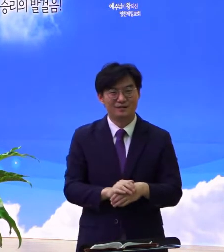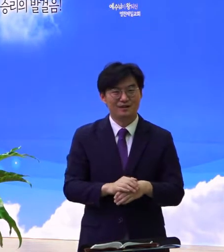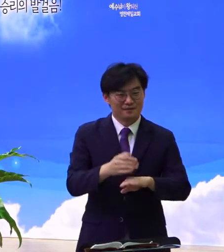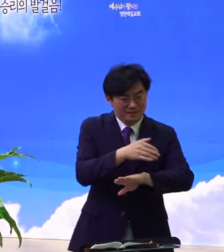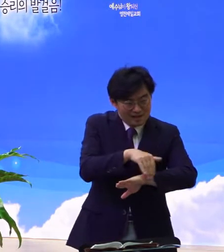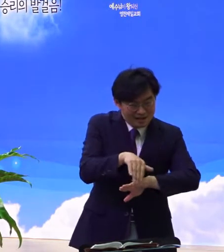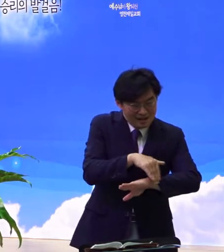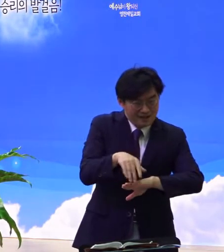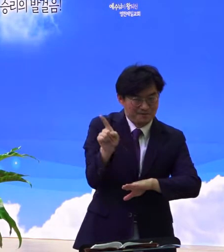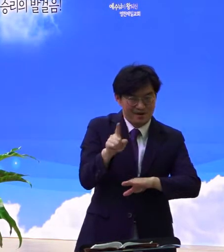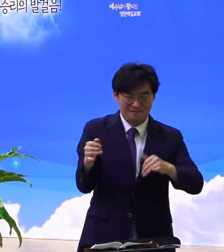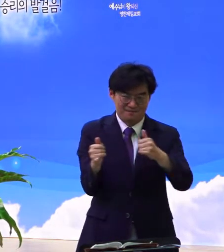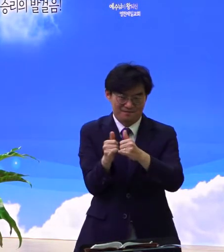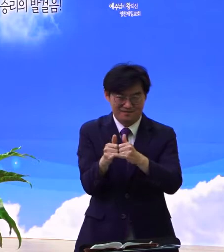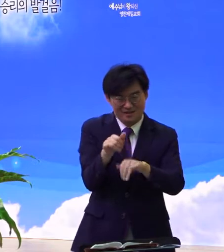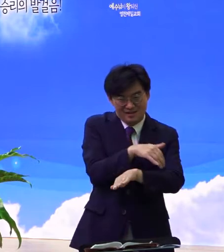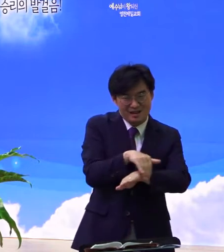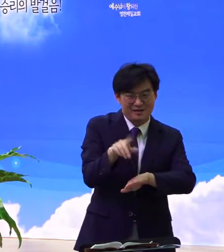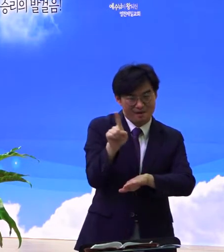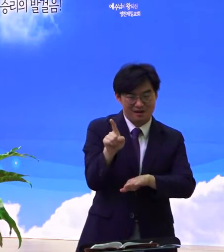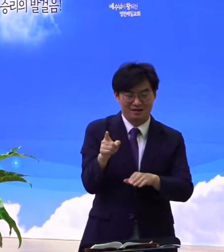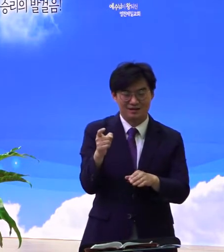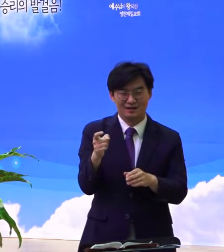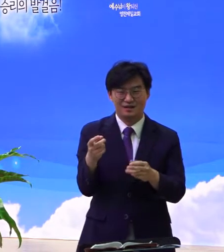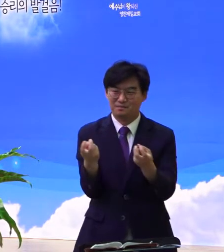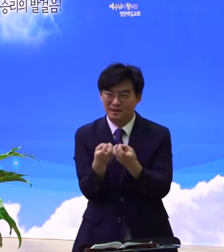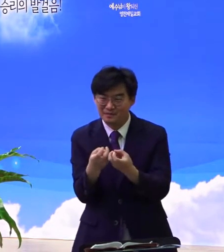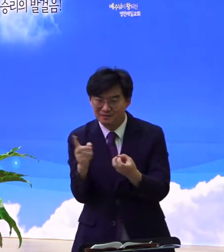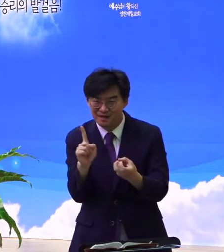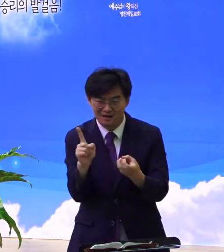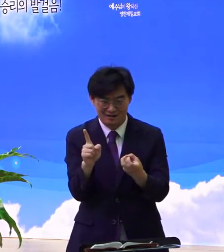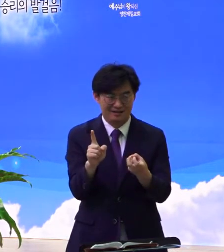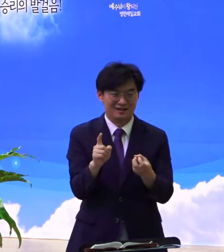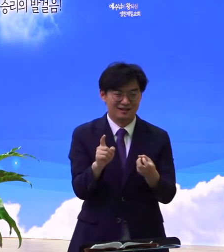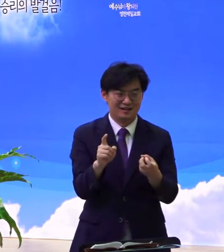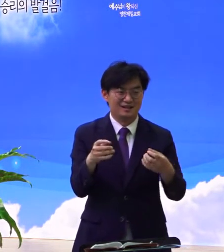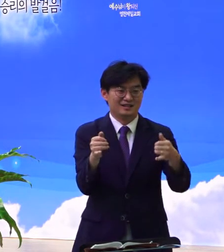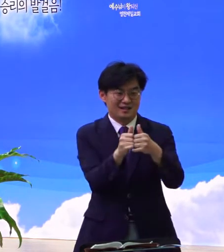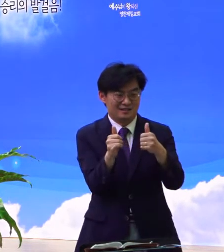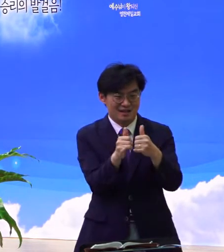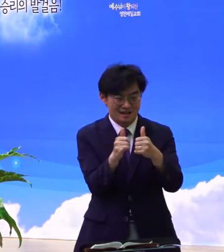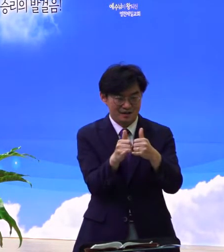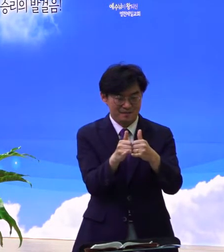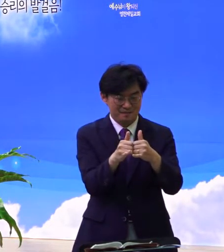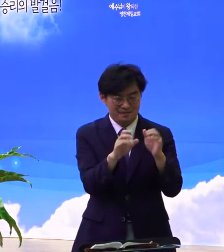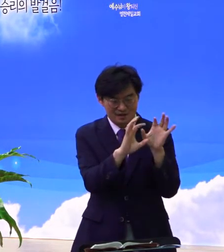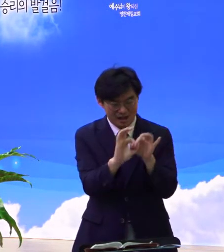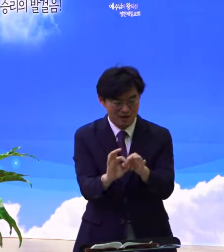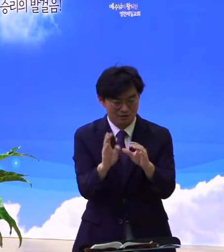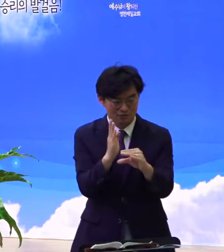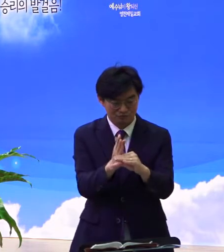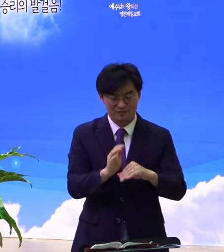또 짜고 비밀리에 하고 그렇게 해도 계속해서 그 전쟁에 실패하고 계속